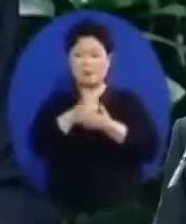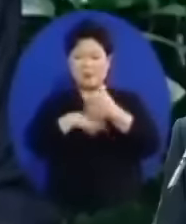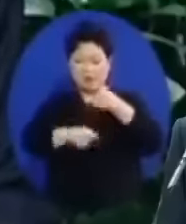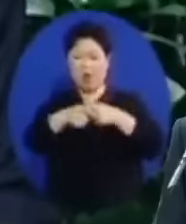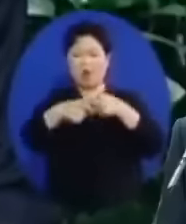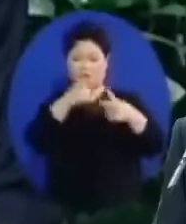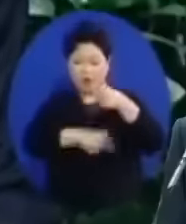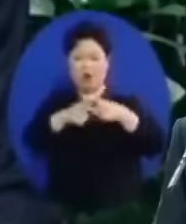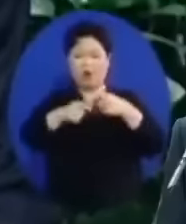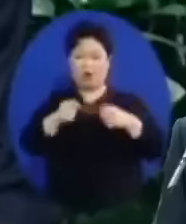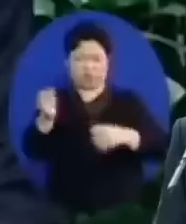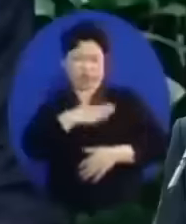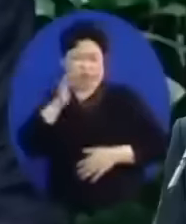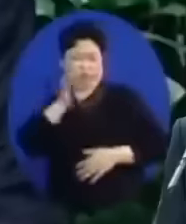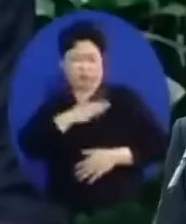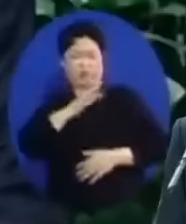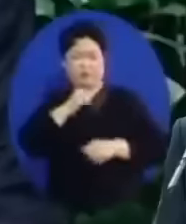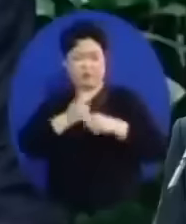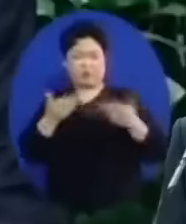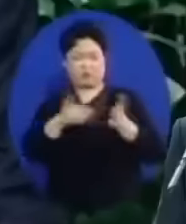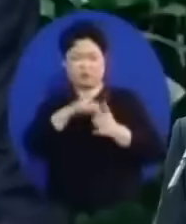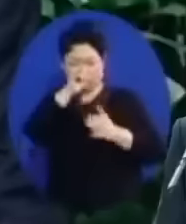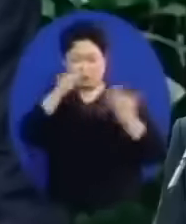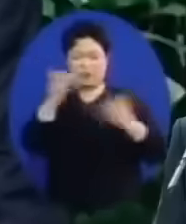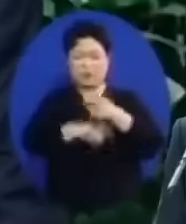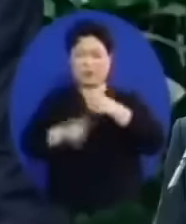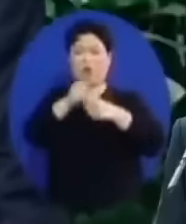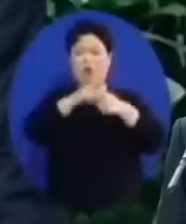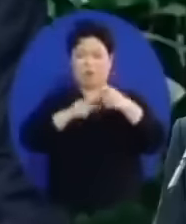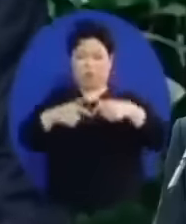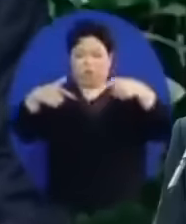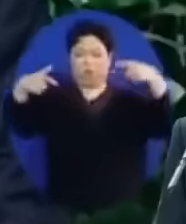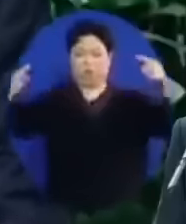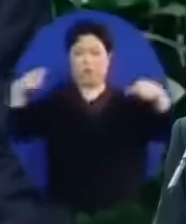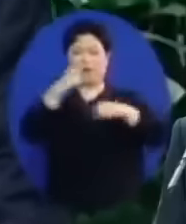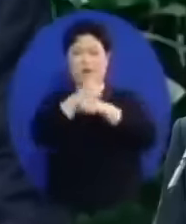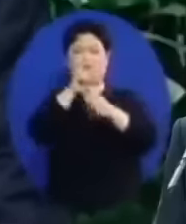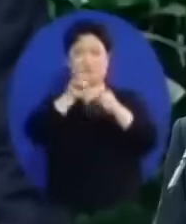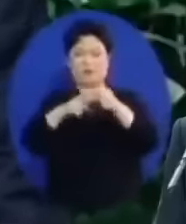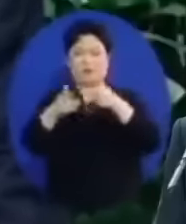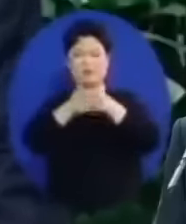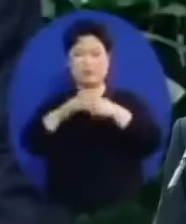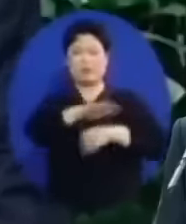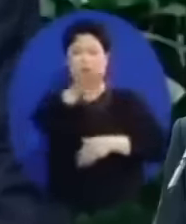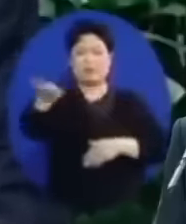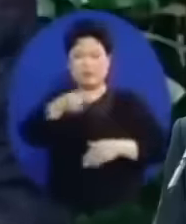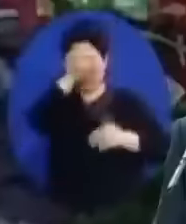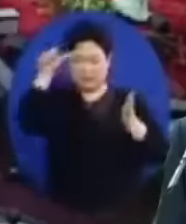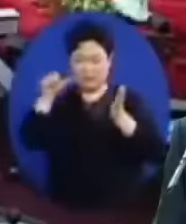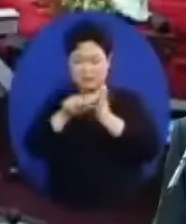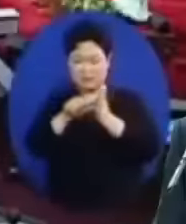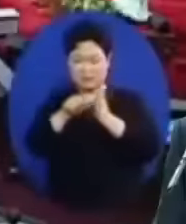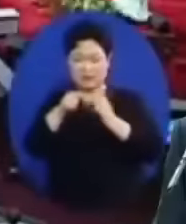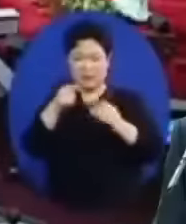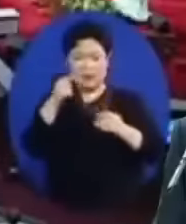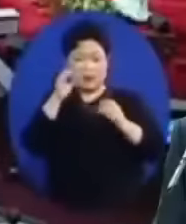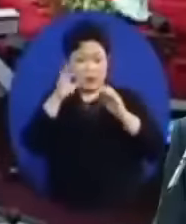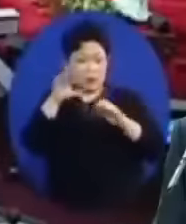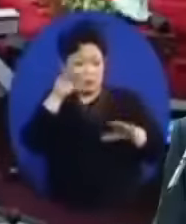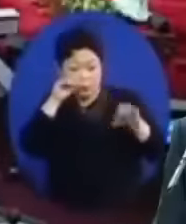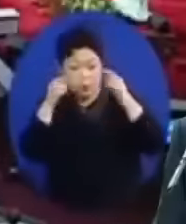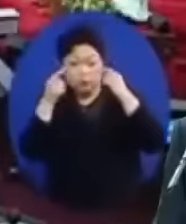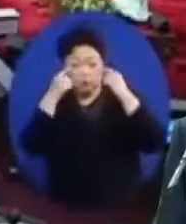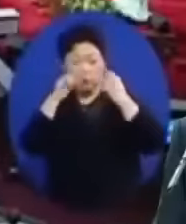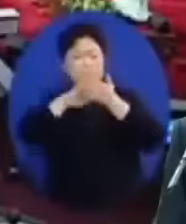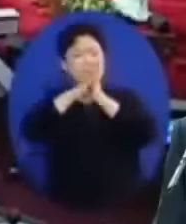부자가 되게 해주시는 것은 그런 좋은 일을 자꾸 더하게 하기 위해서 그렇게 하는 것입니다. 그렇기 때문에 우리가 인생을 보는 눈을 변화시켜야